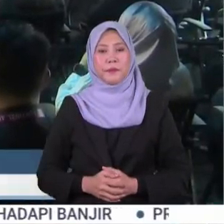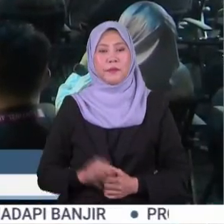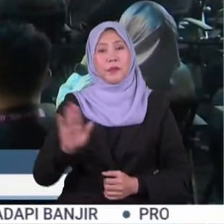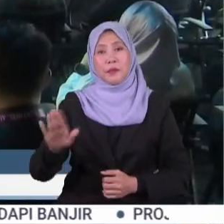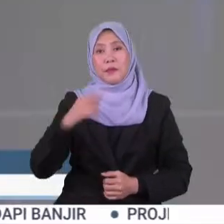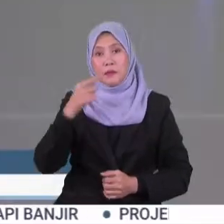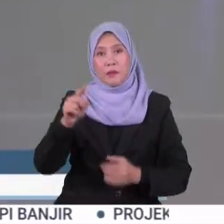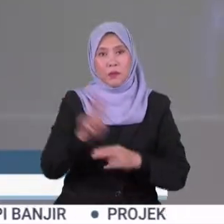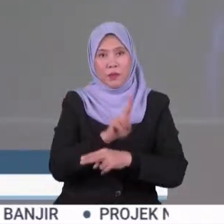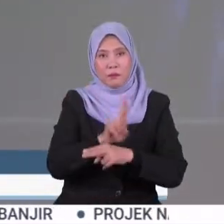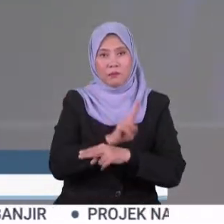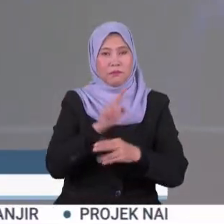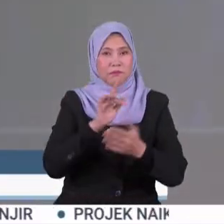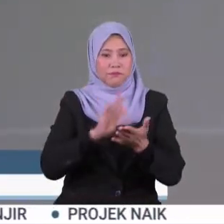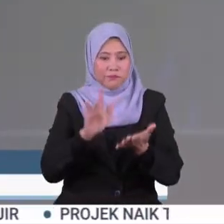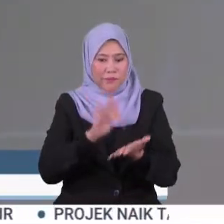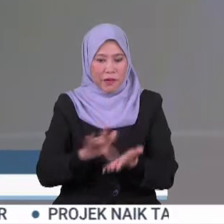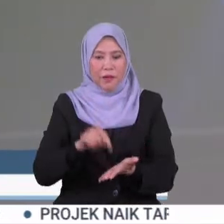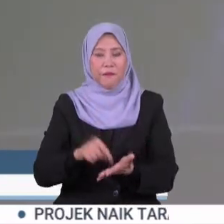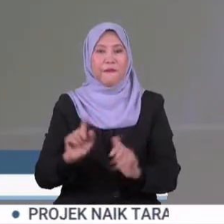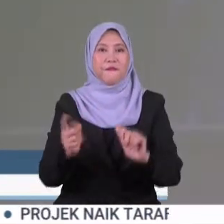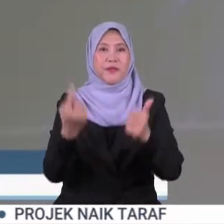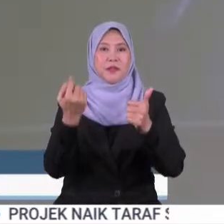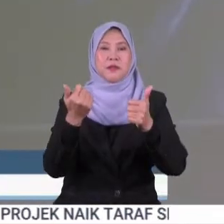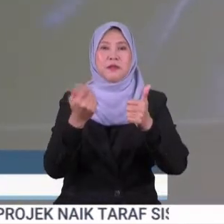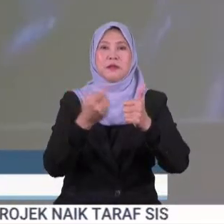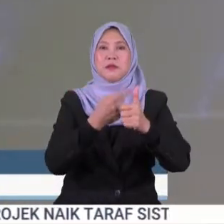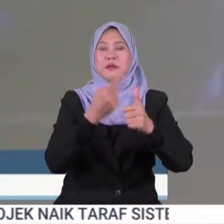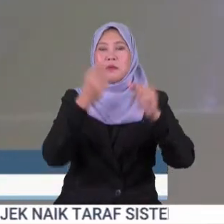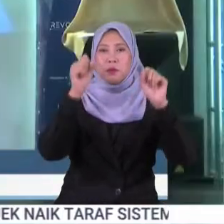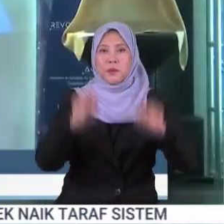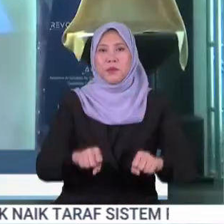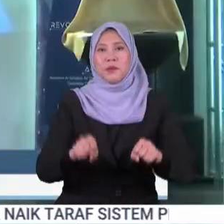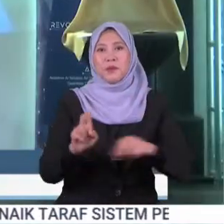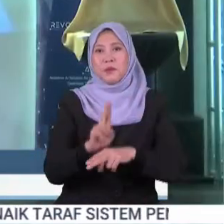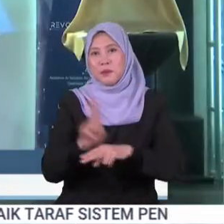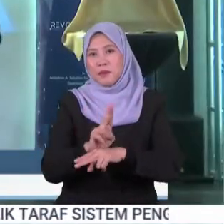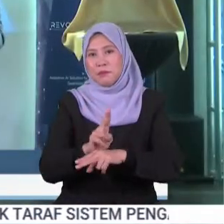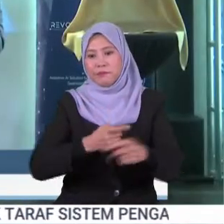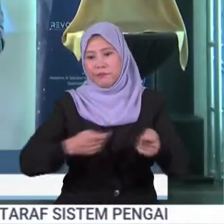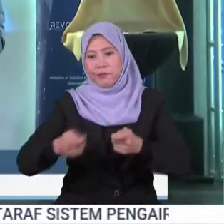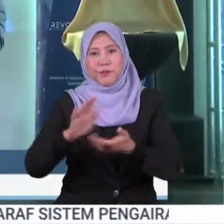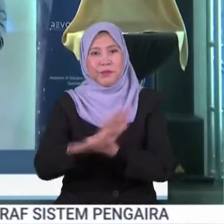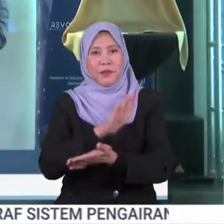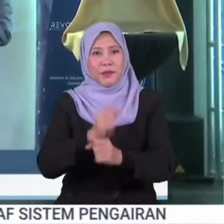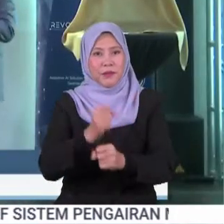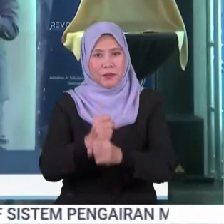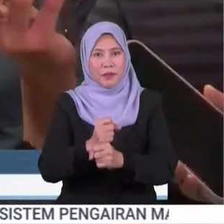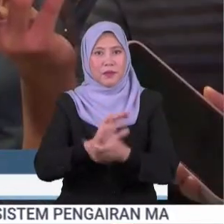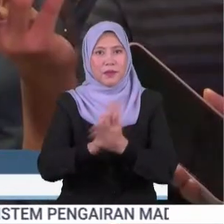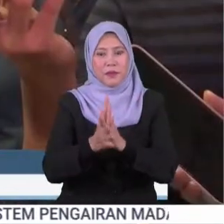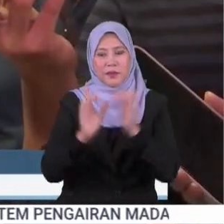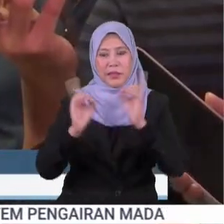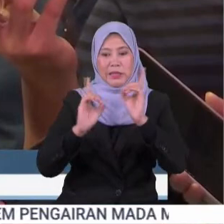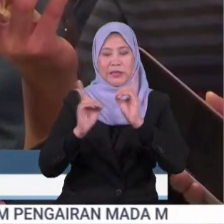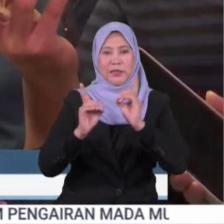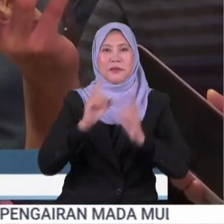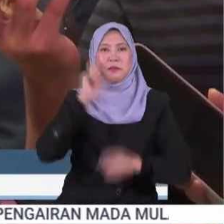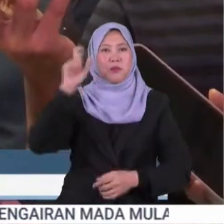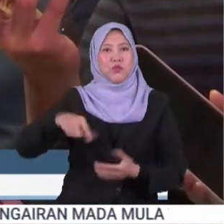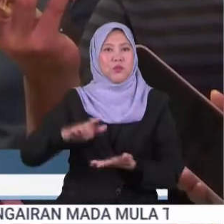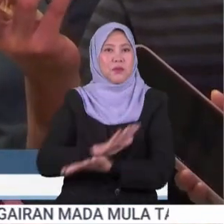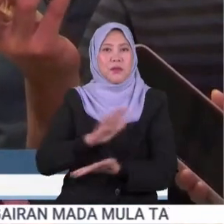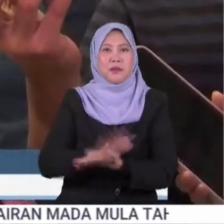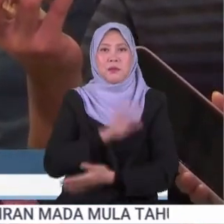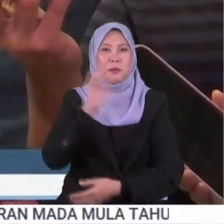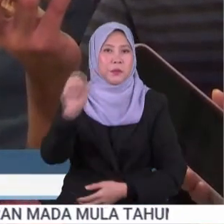Jelasnya, penggunaan aplikasi pertama tersebut akan membantu untuk menjana jarta mengendalikan kertas kerja dalam menjadikannya digital tanpa kertas.